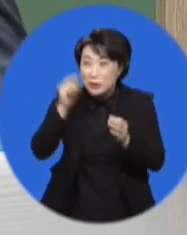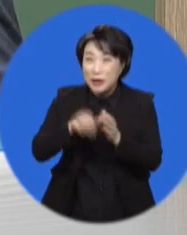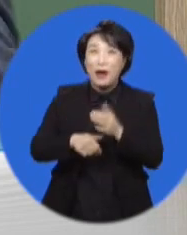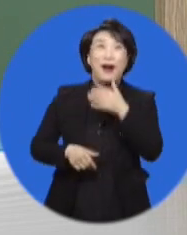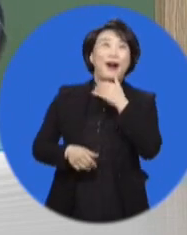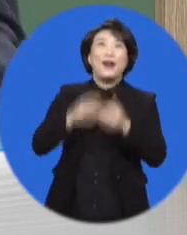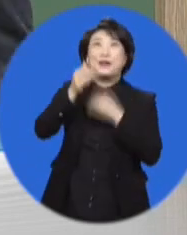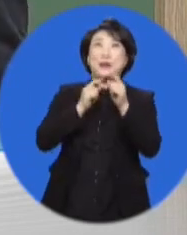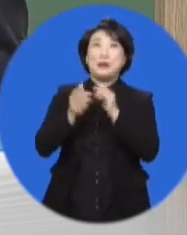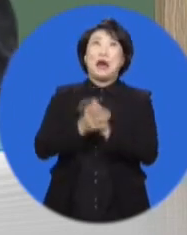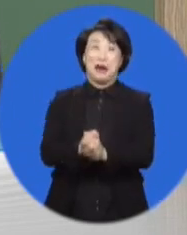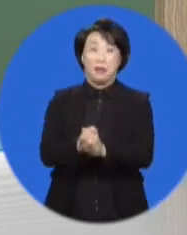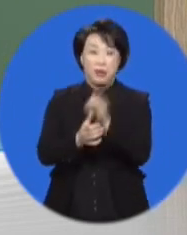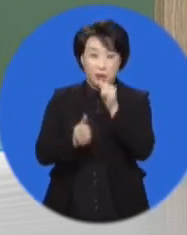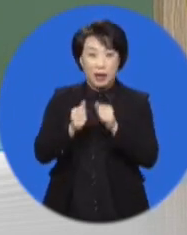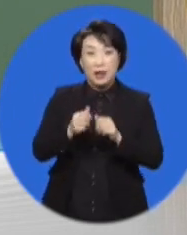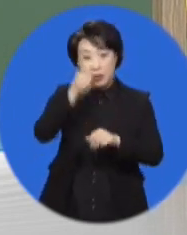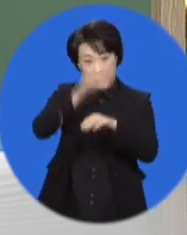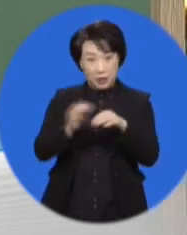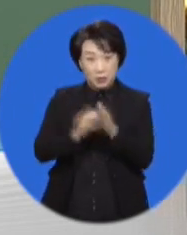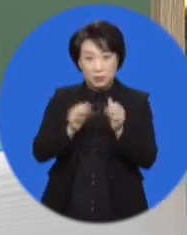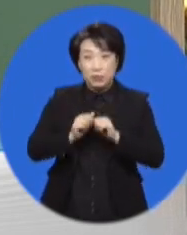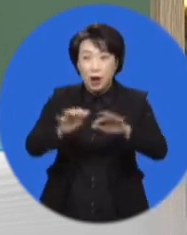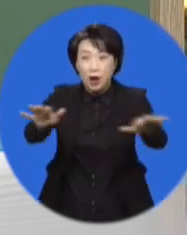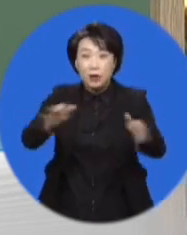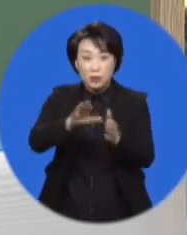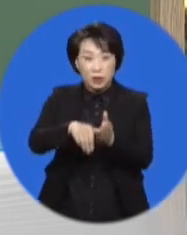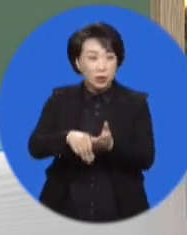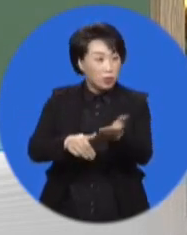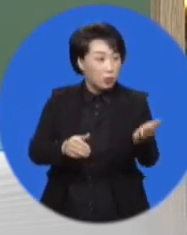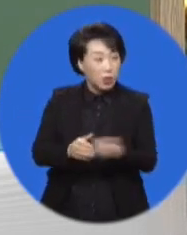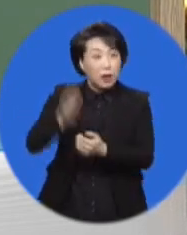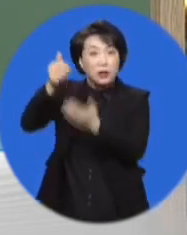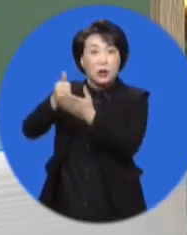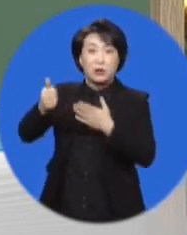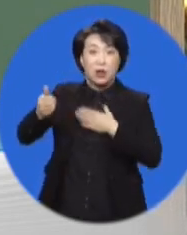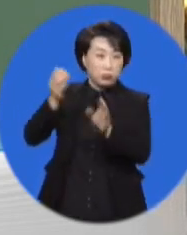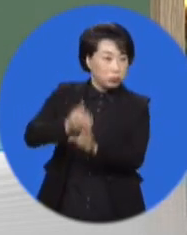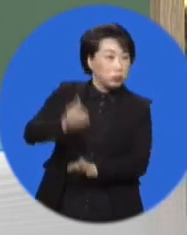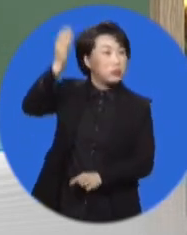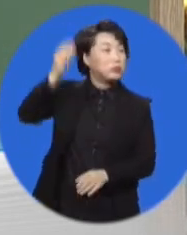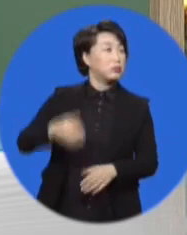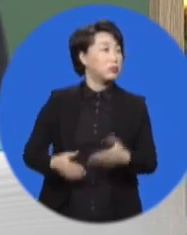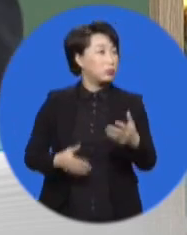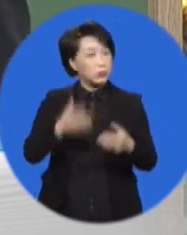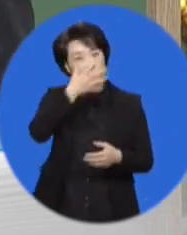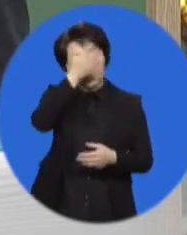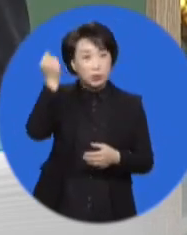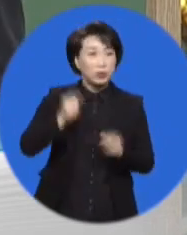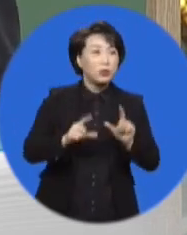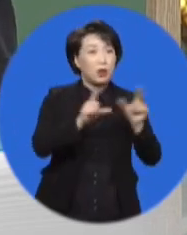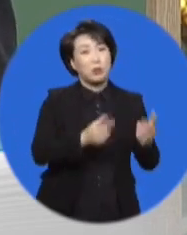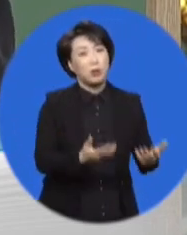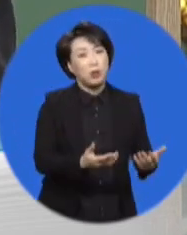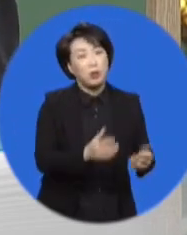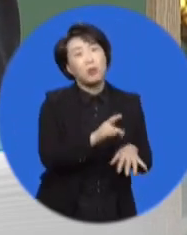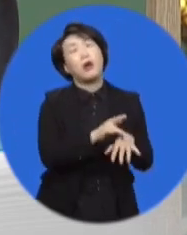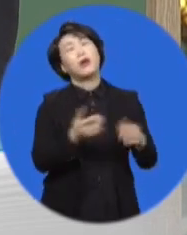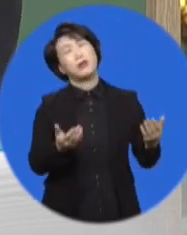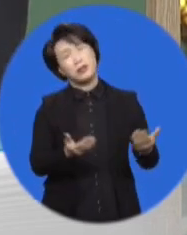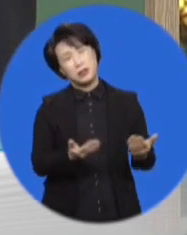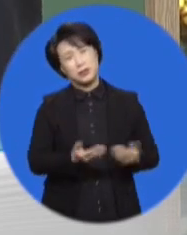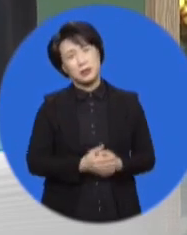하지. 나가면서는 주님과 나와, 이렇게 하나님과 나와 탐치고 살아, 이렇게. 이게 마귀